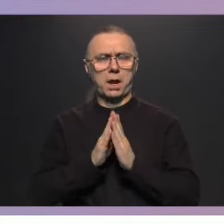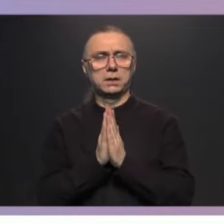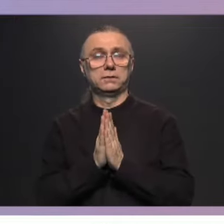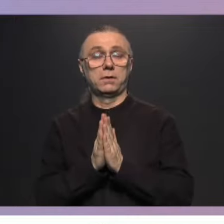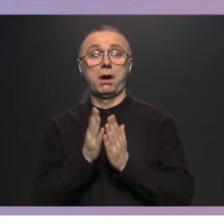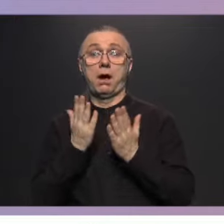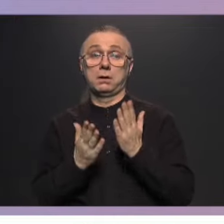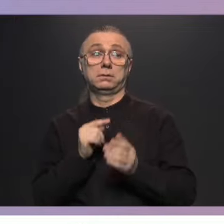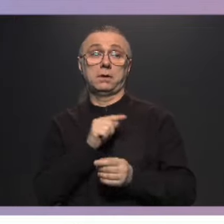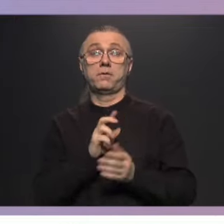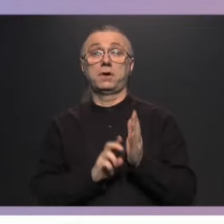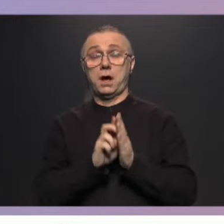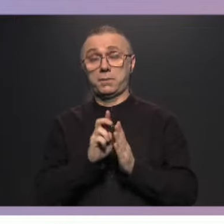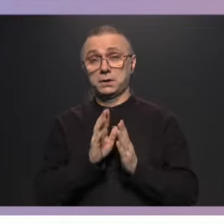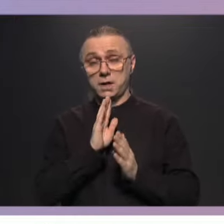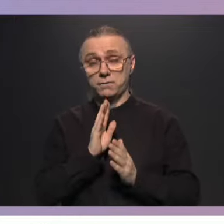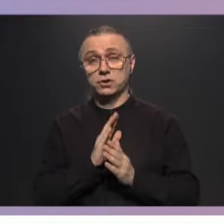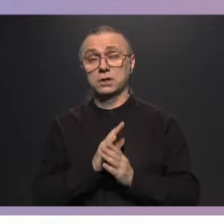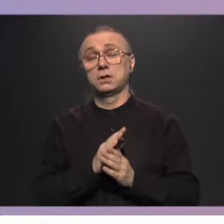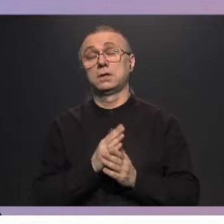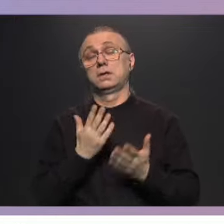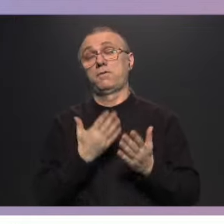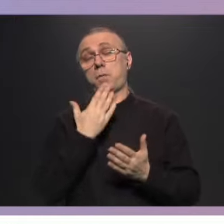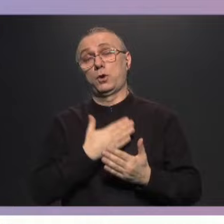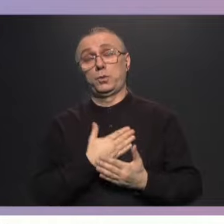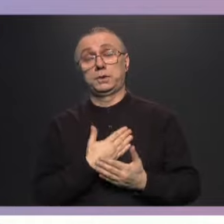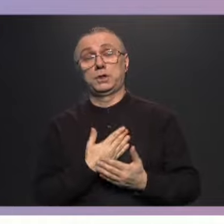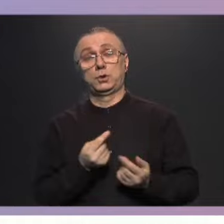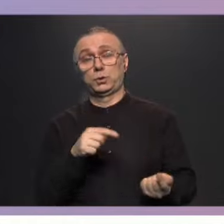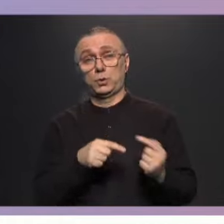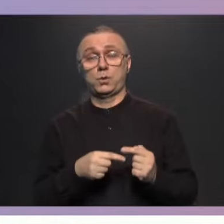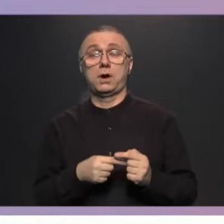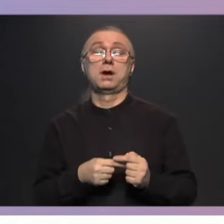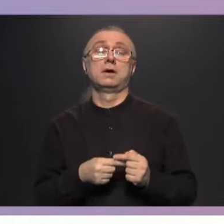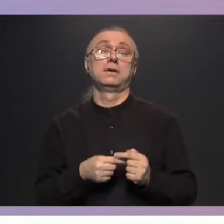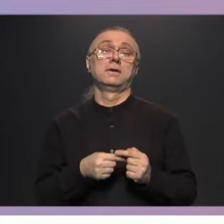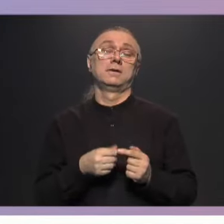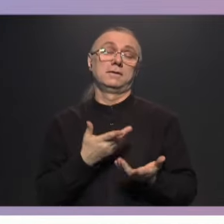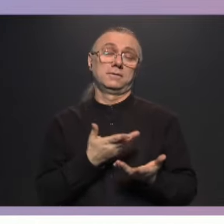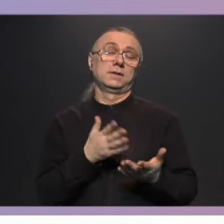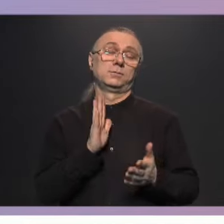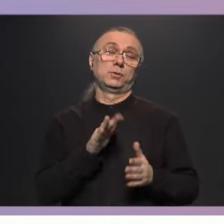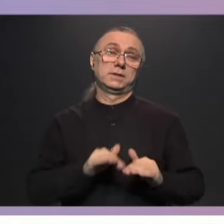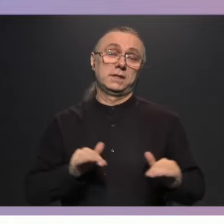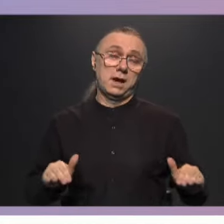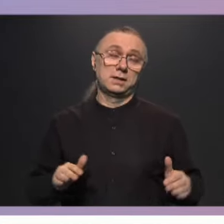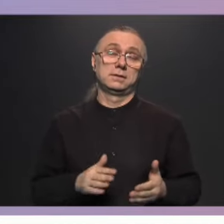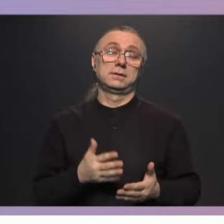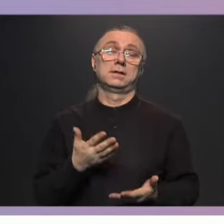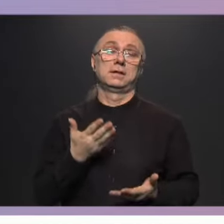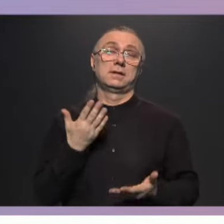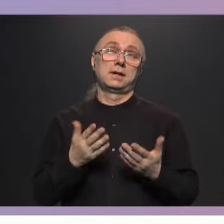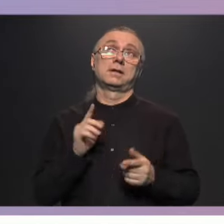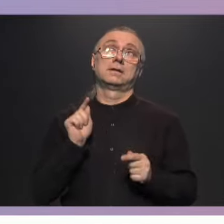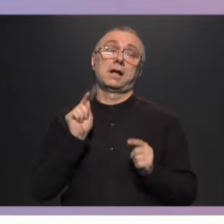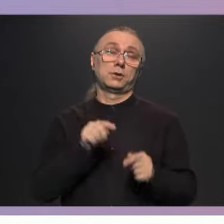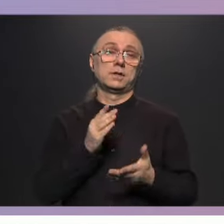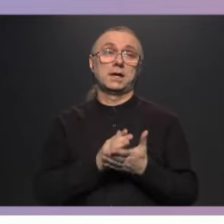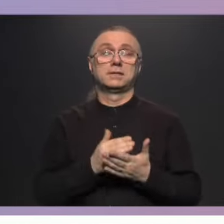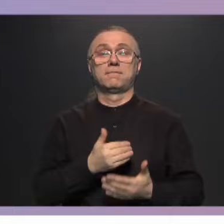вы полюбите друг друга, вы будете ходить уже вместе, водить этот храм детей, Господь вас сведет. Если это воля Божия. Главное, всегда вы говорите: